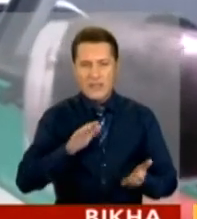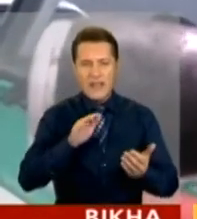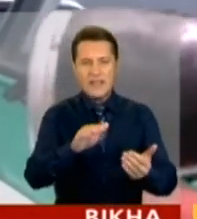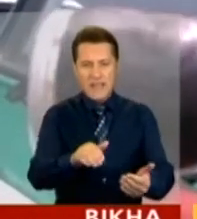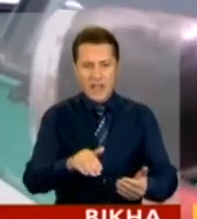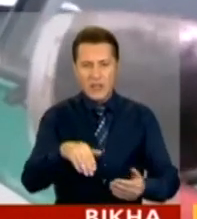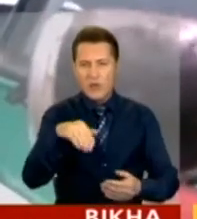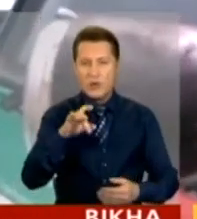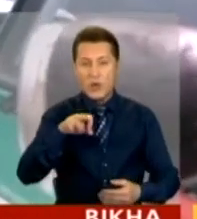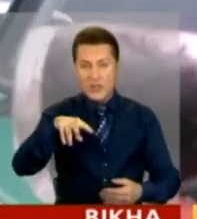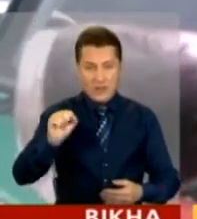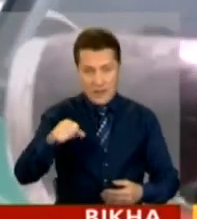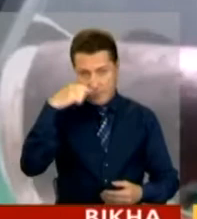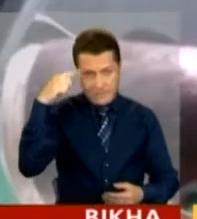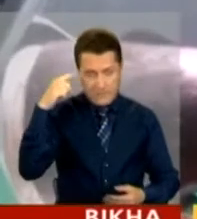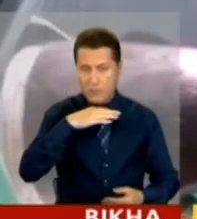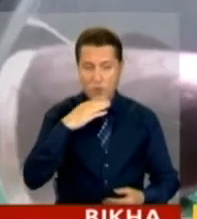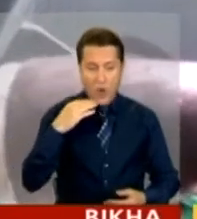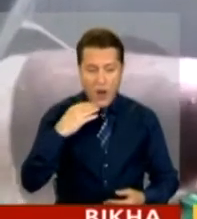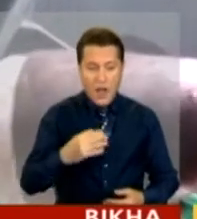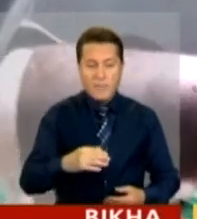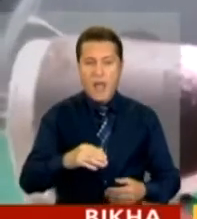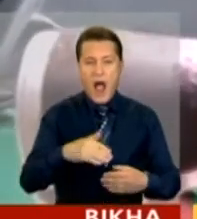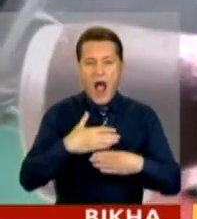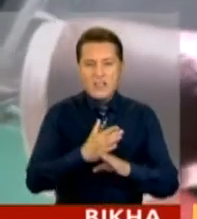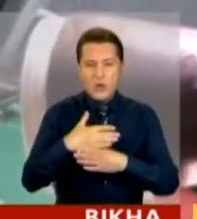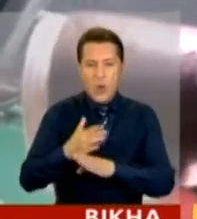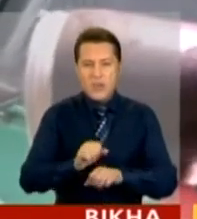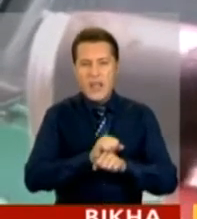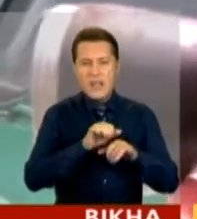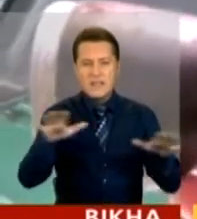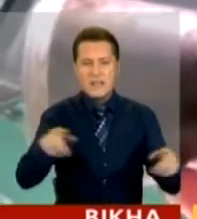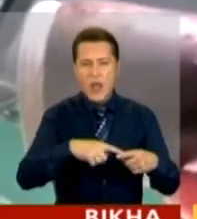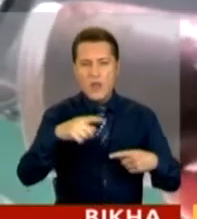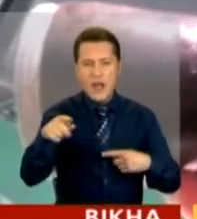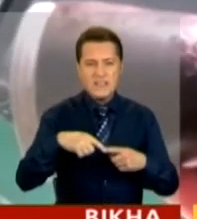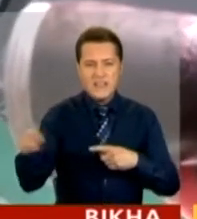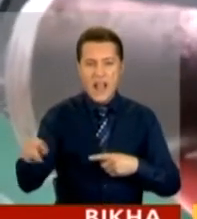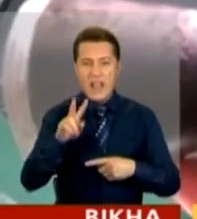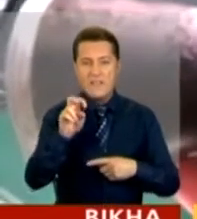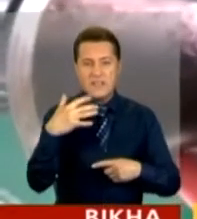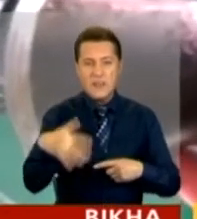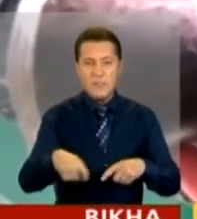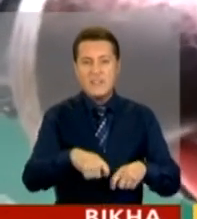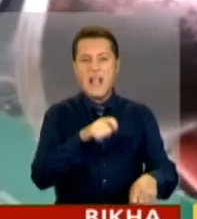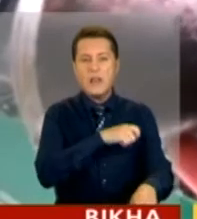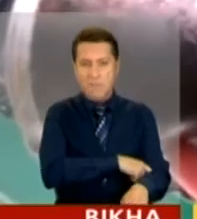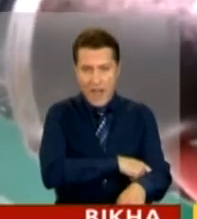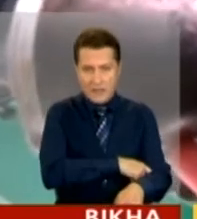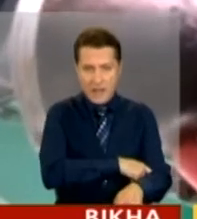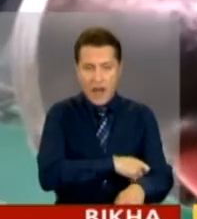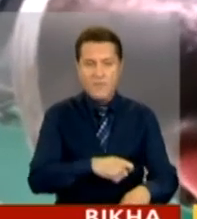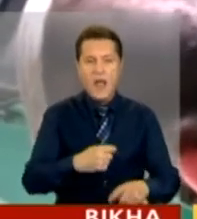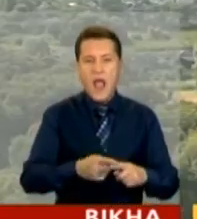противника. Так, да, подальше. Осколки разлетаются на расстоянии 250 метров. Стоит на вооружении